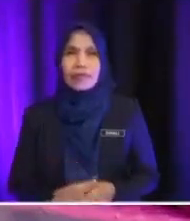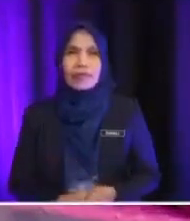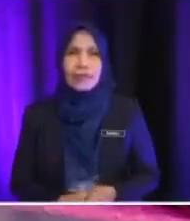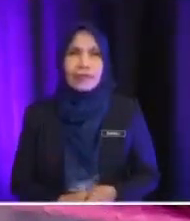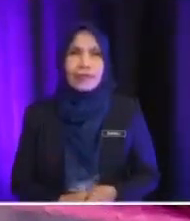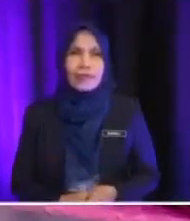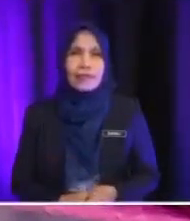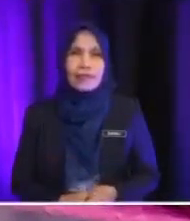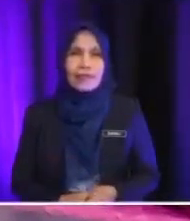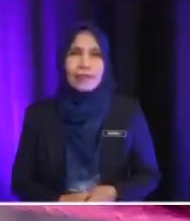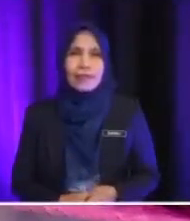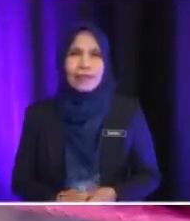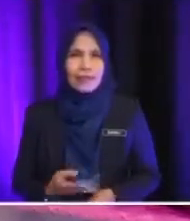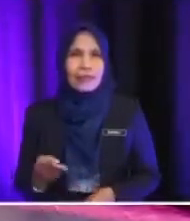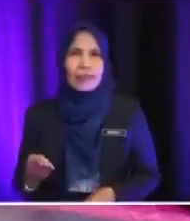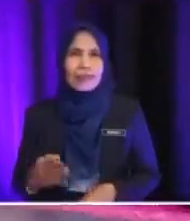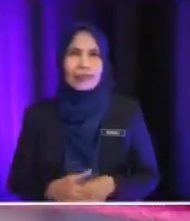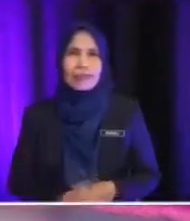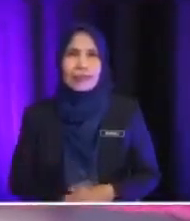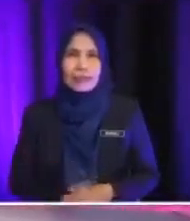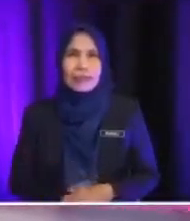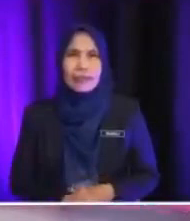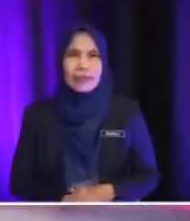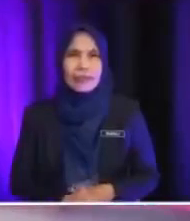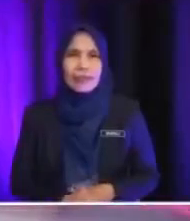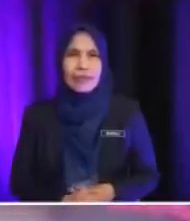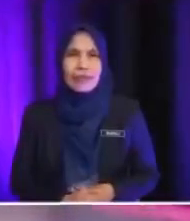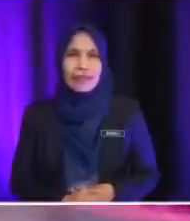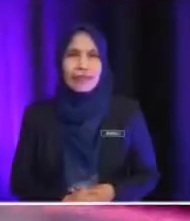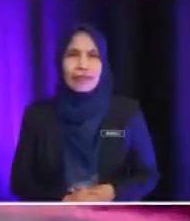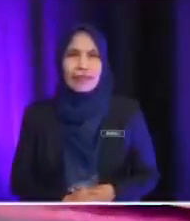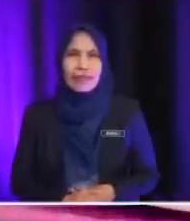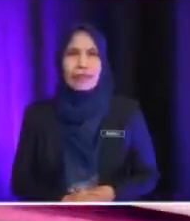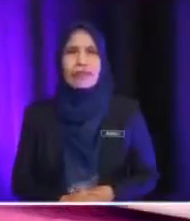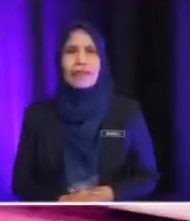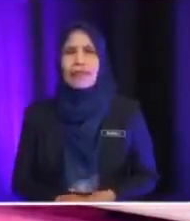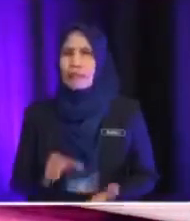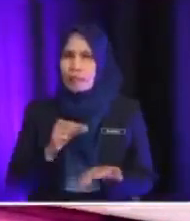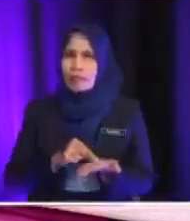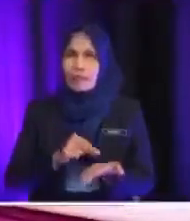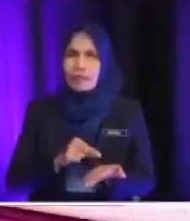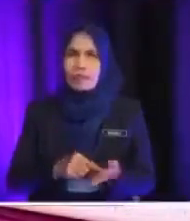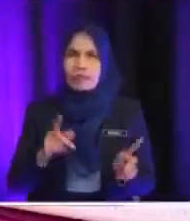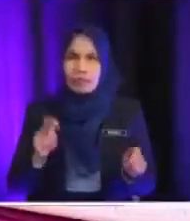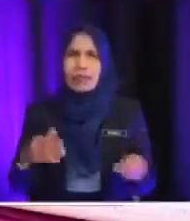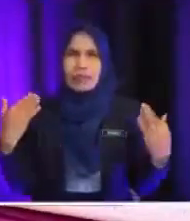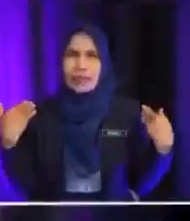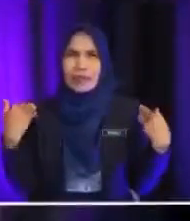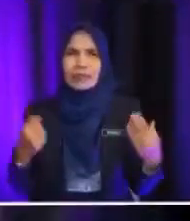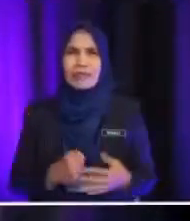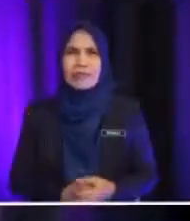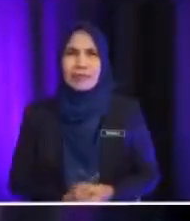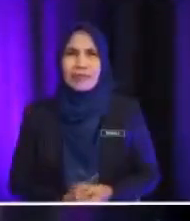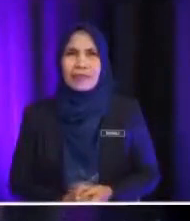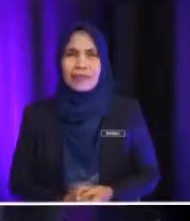Dan juga bahan-bahan. Okey. Yang paling penting ayam cikgu. Kita nak buat ayam panggang kena ada ayam. Betul, betul.